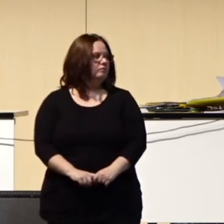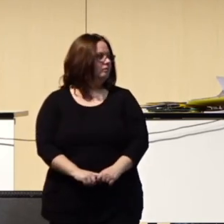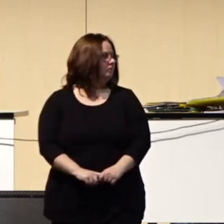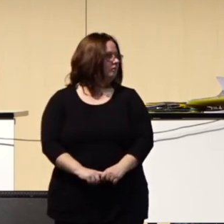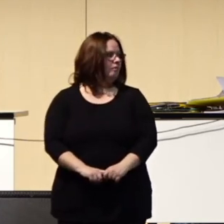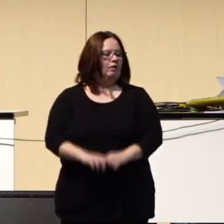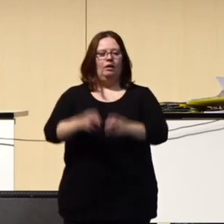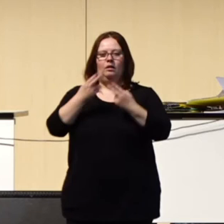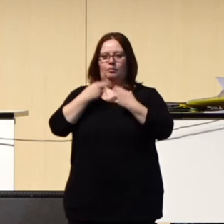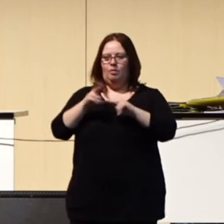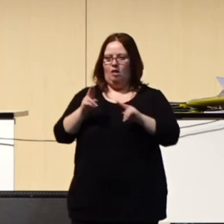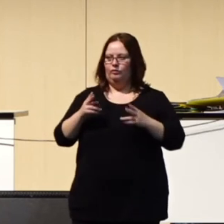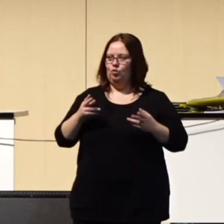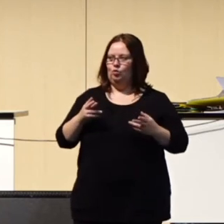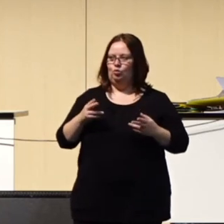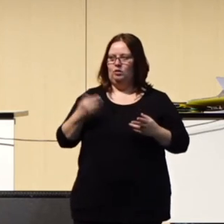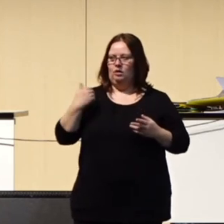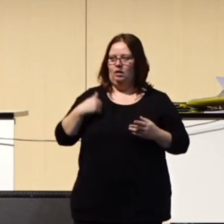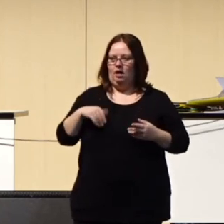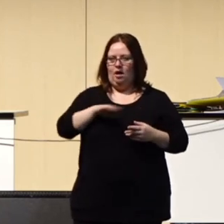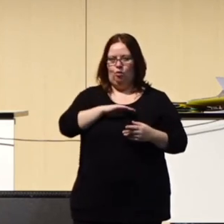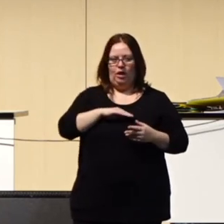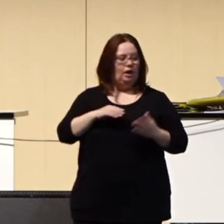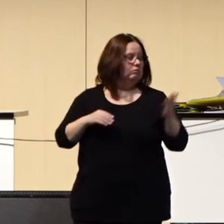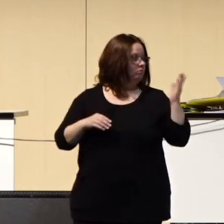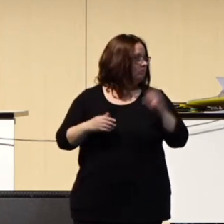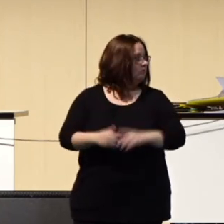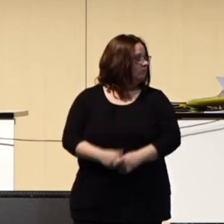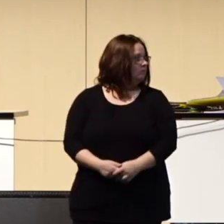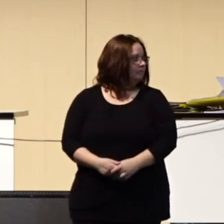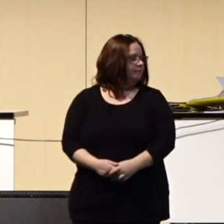Die Beantwortung übernimmt Herr Kollege Dr. Lahnes.